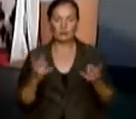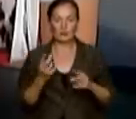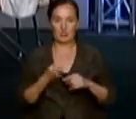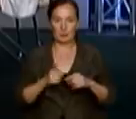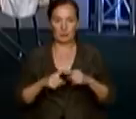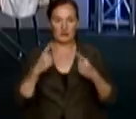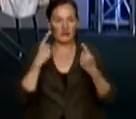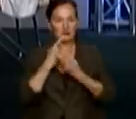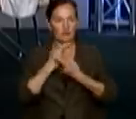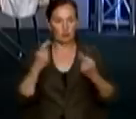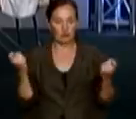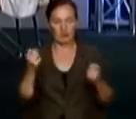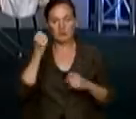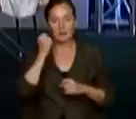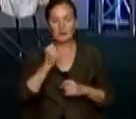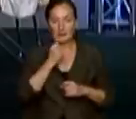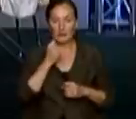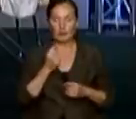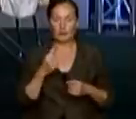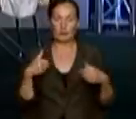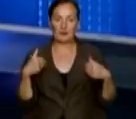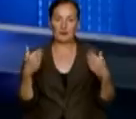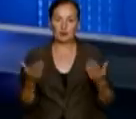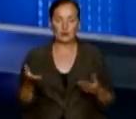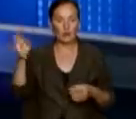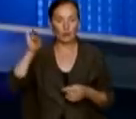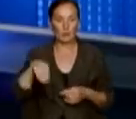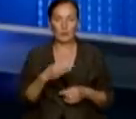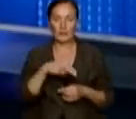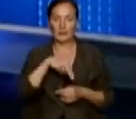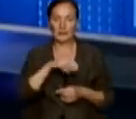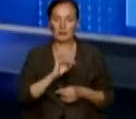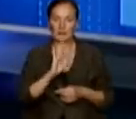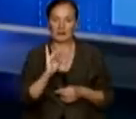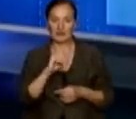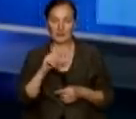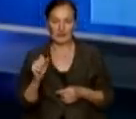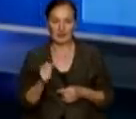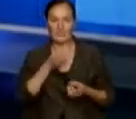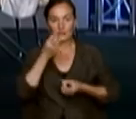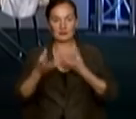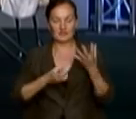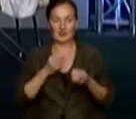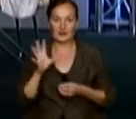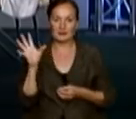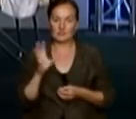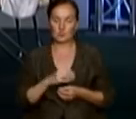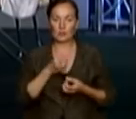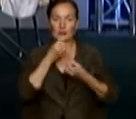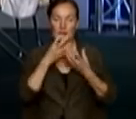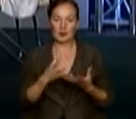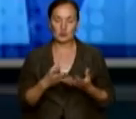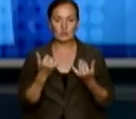Я вам дякую. Бажаю горі Пивисі процвітання і всього найкращого. Я нагадаю, ми сьогодні говорили